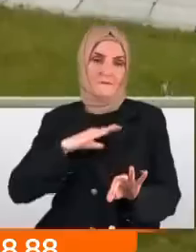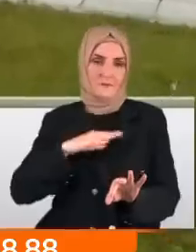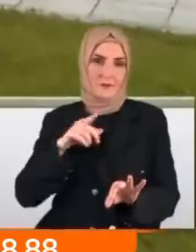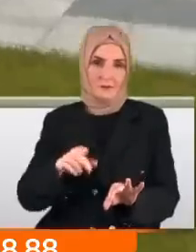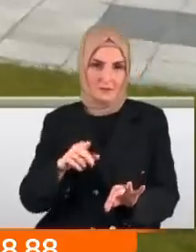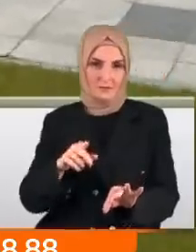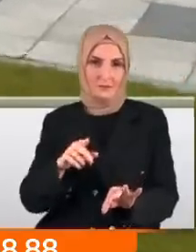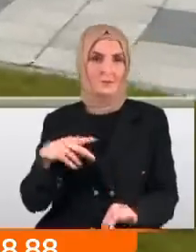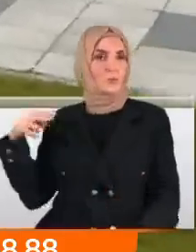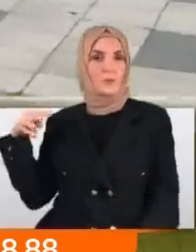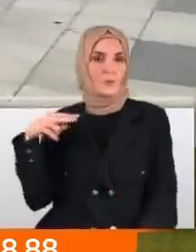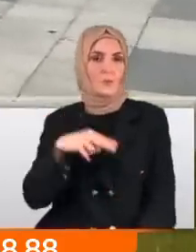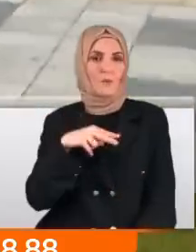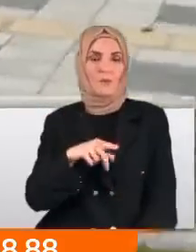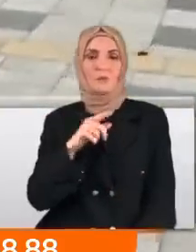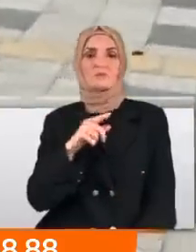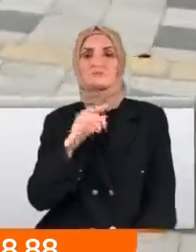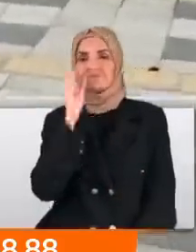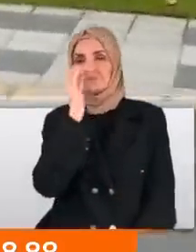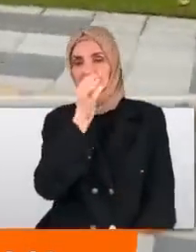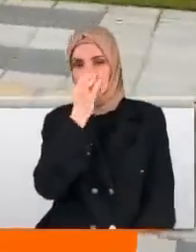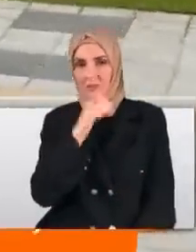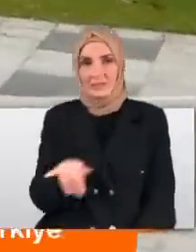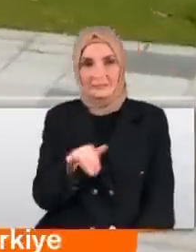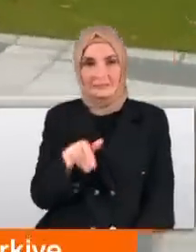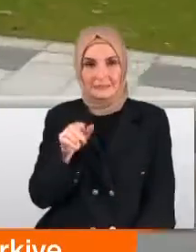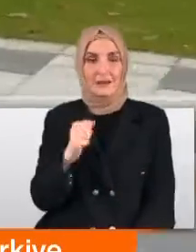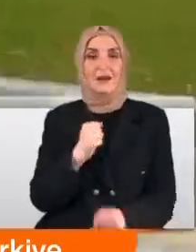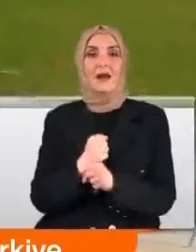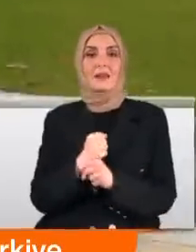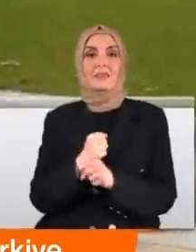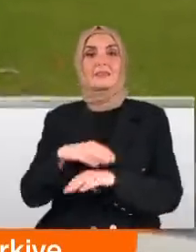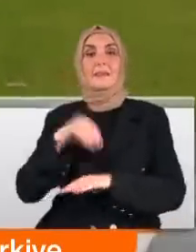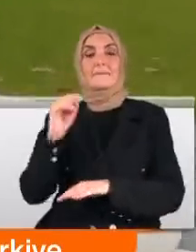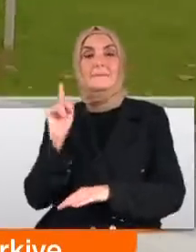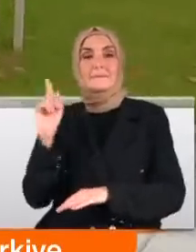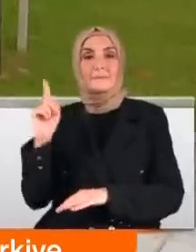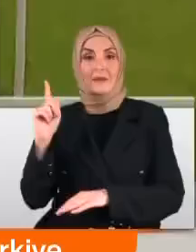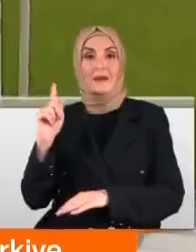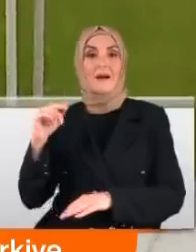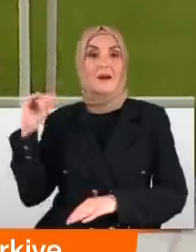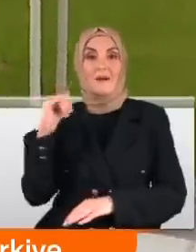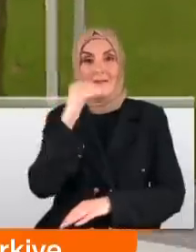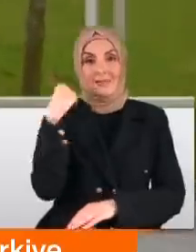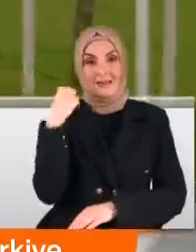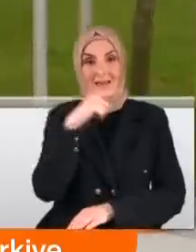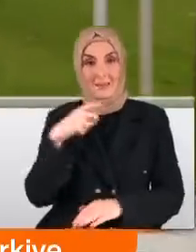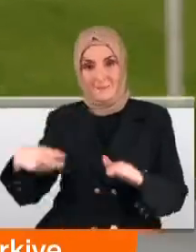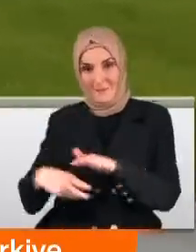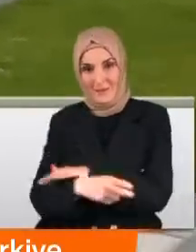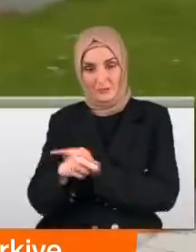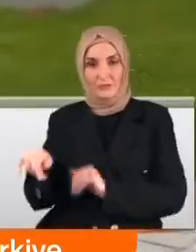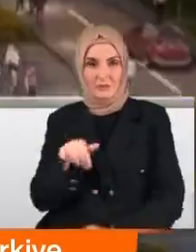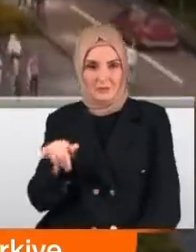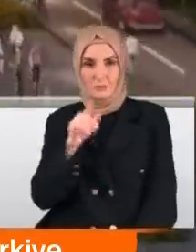hiç de zor değil. Hemen yanı başında Gayrettepe'den havalimanına kadar uzanan metro ve 100 metre ileride ise